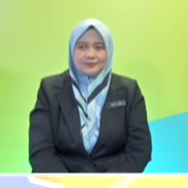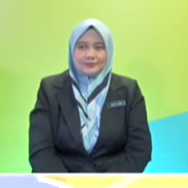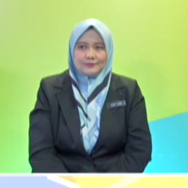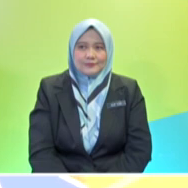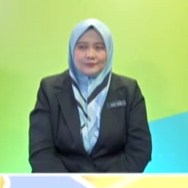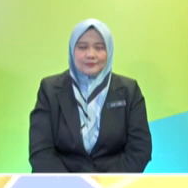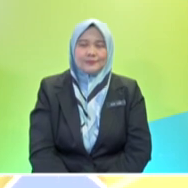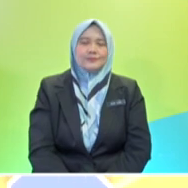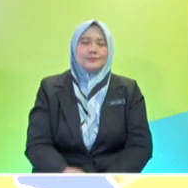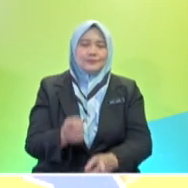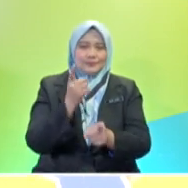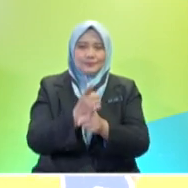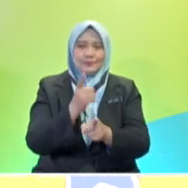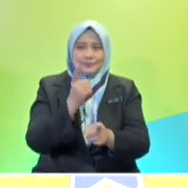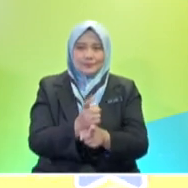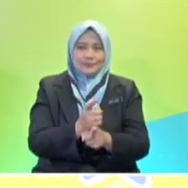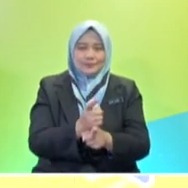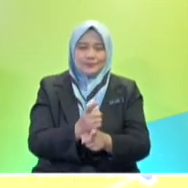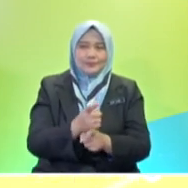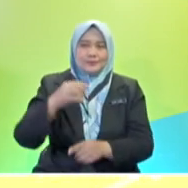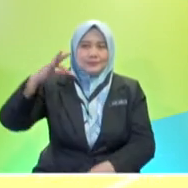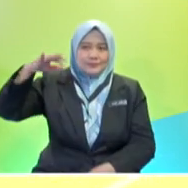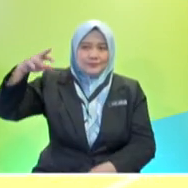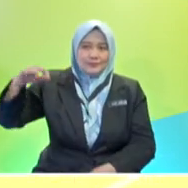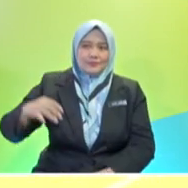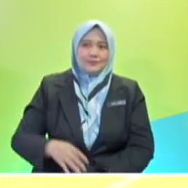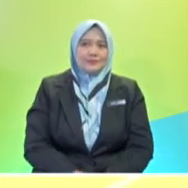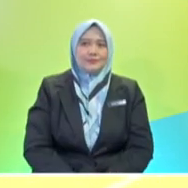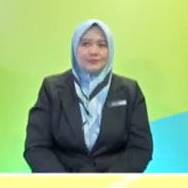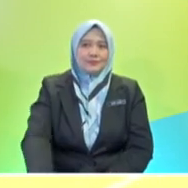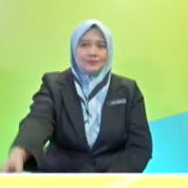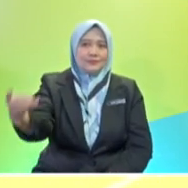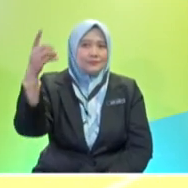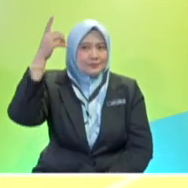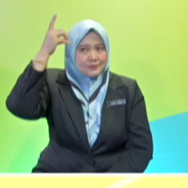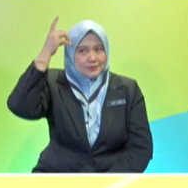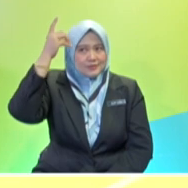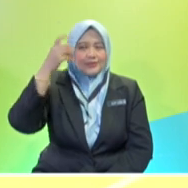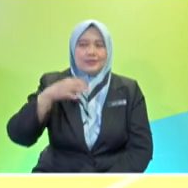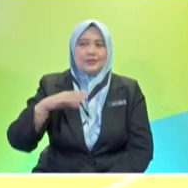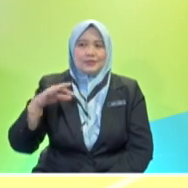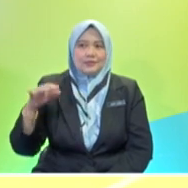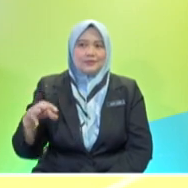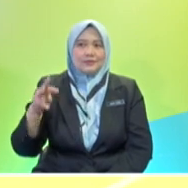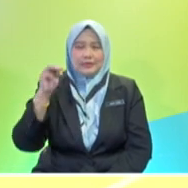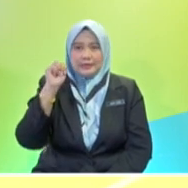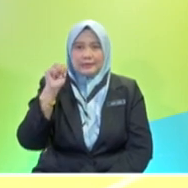Ya, tepat. Kita minta Dayan yang eja. Silakan, silakan Dayan.